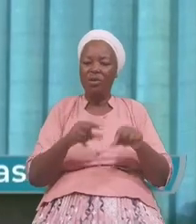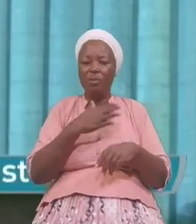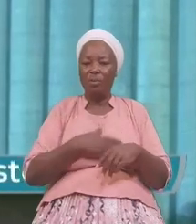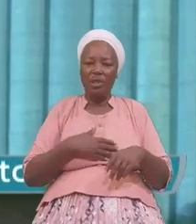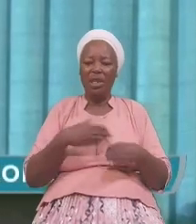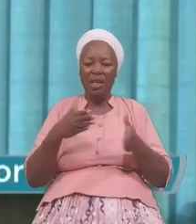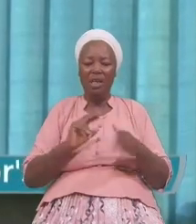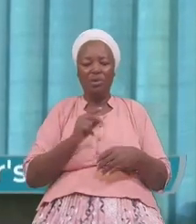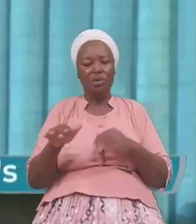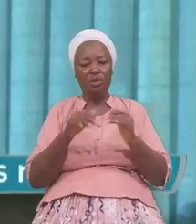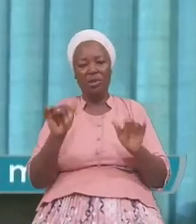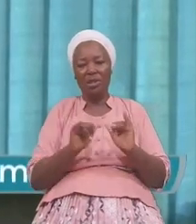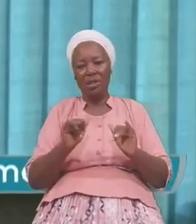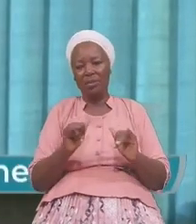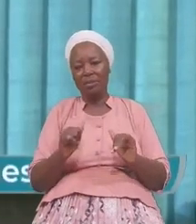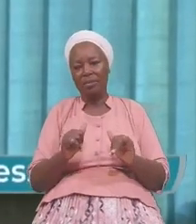occupons-nous rapidement